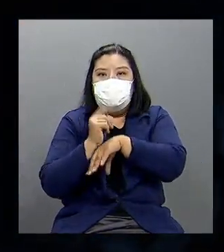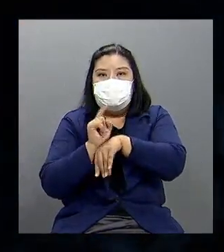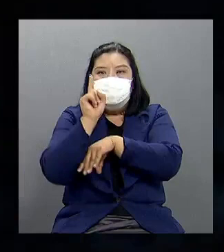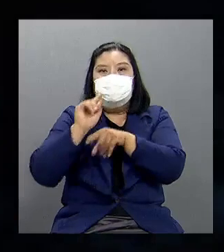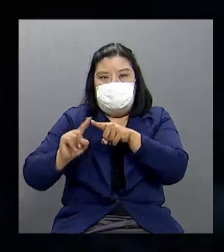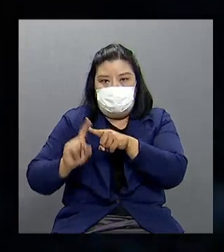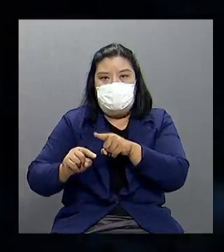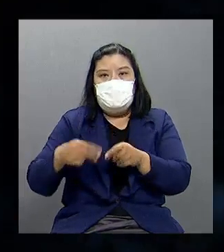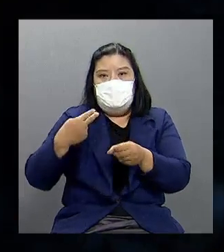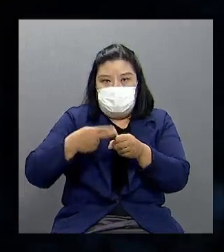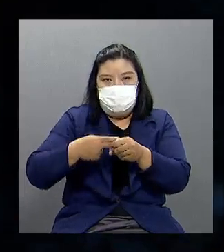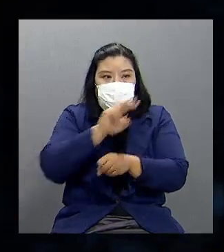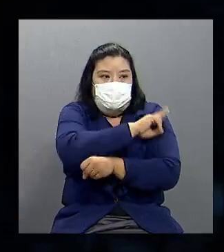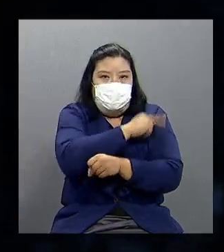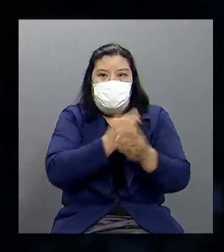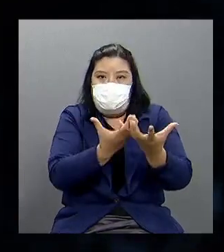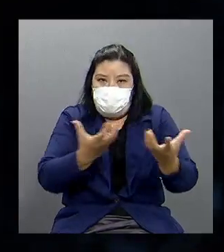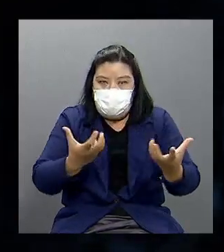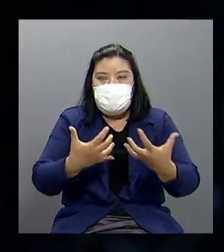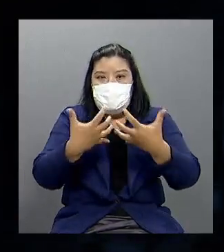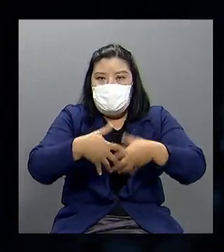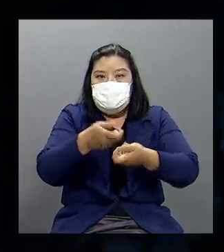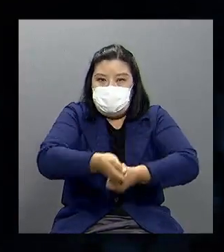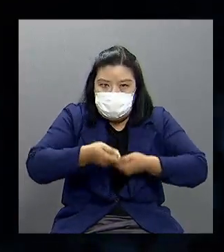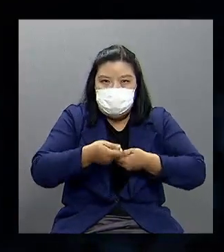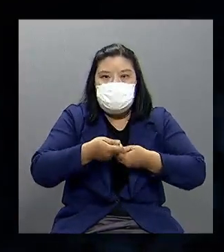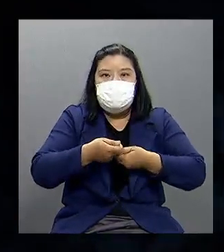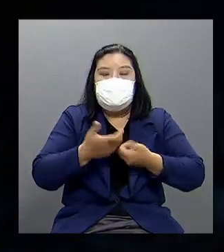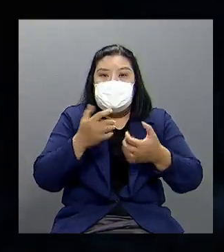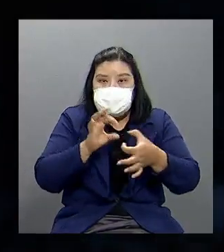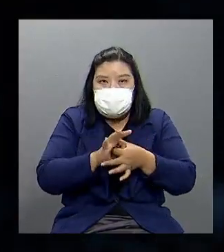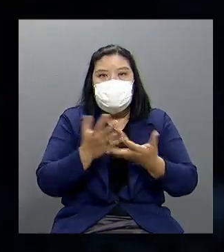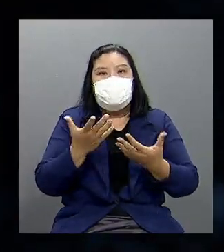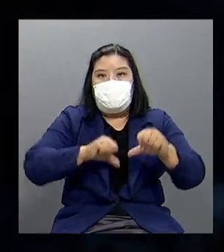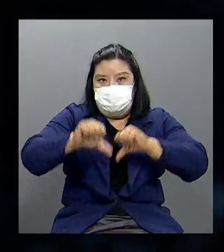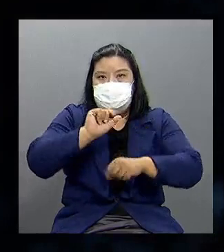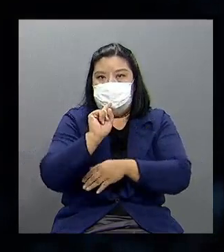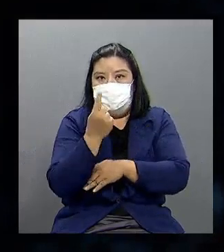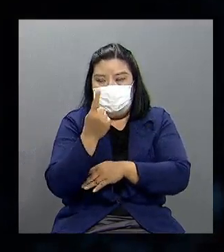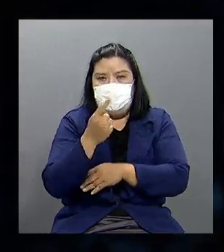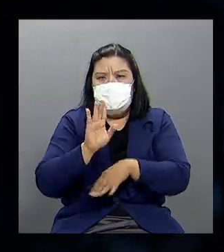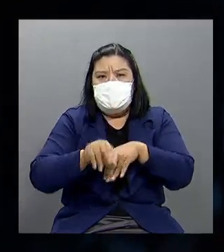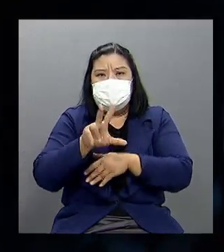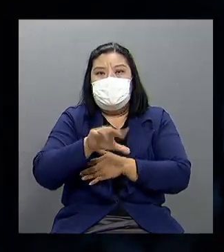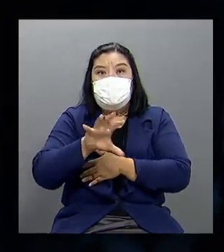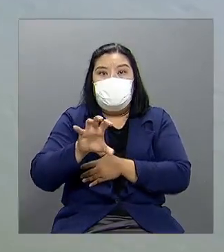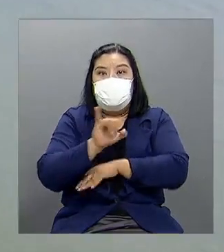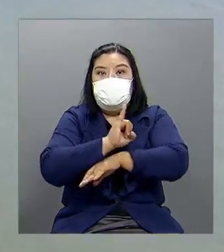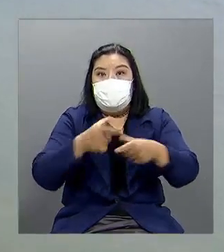ภาพเกษตรและเทคโนโลยีชีวภาพบนพื้นที่ประมาณ 3,500 ไร่ในบางจันวอลเลย์จังหวัดระย